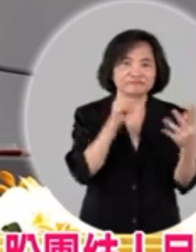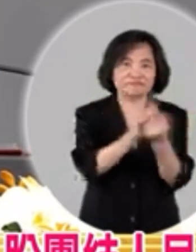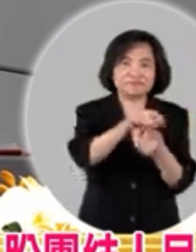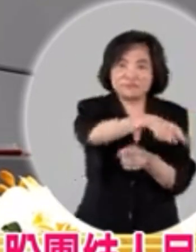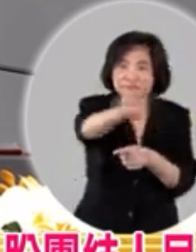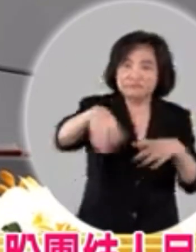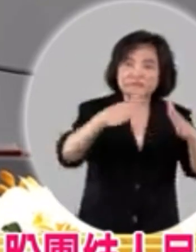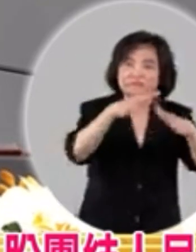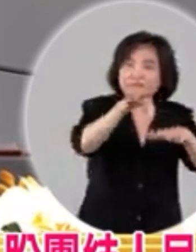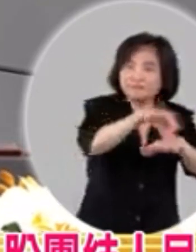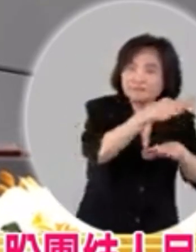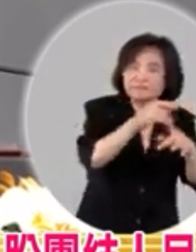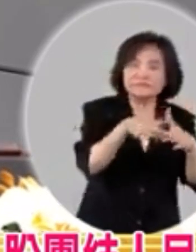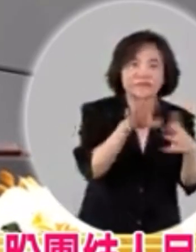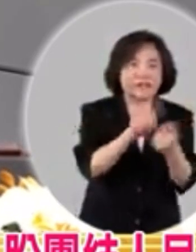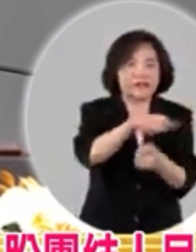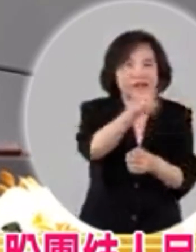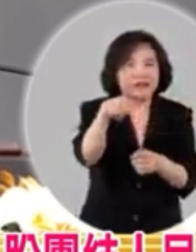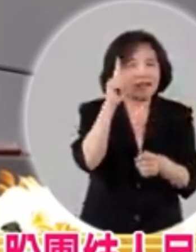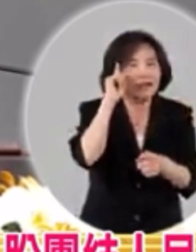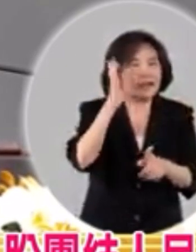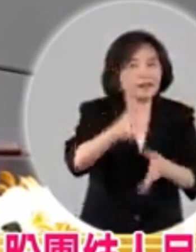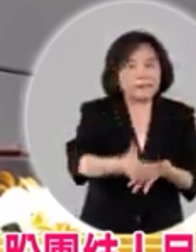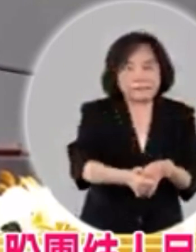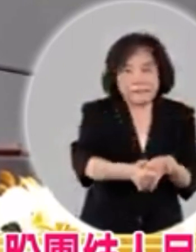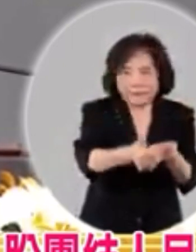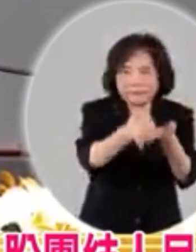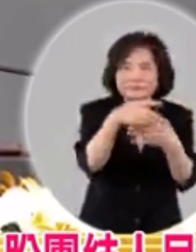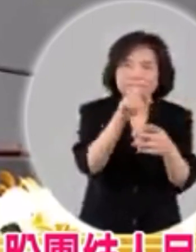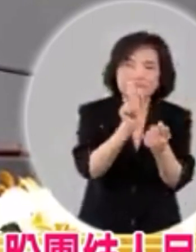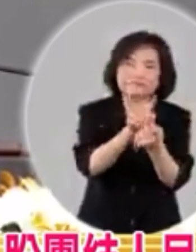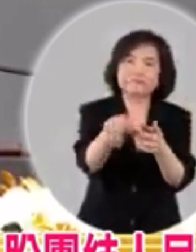人致上最诚挚的慰问。